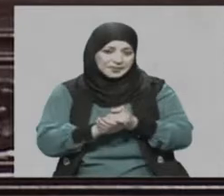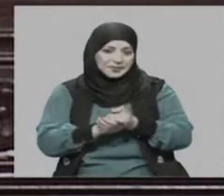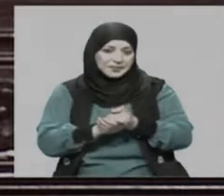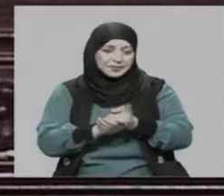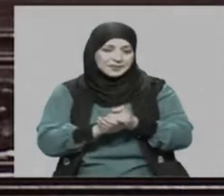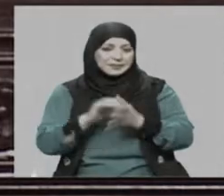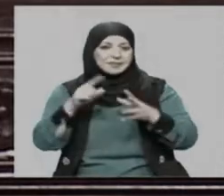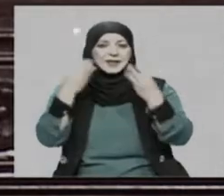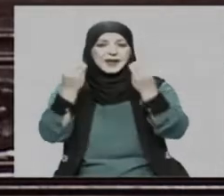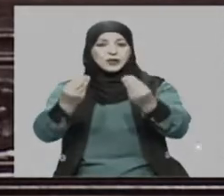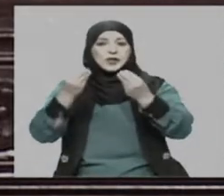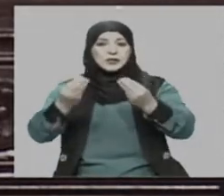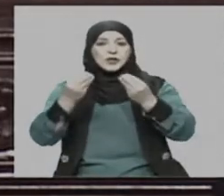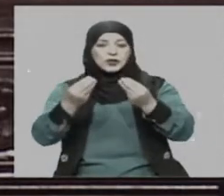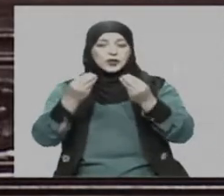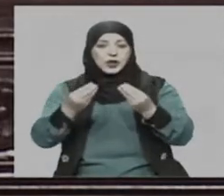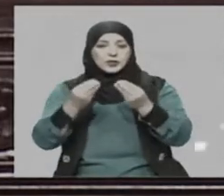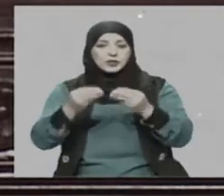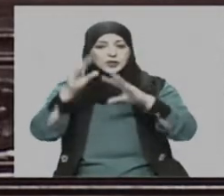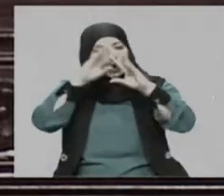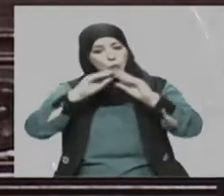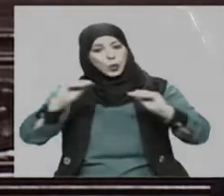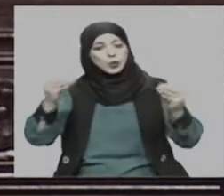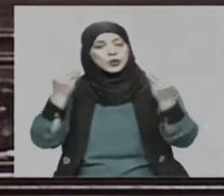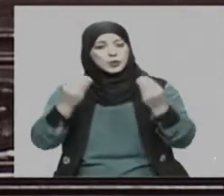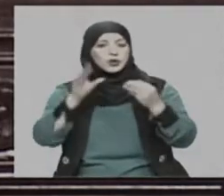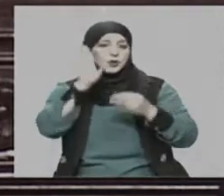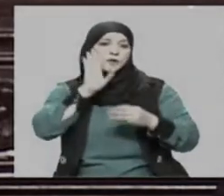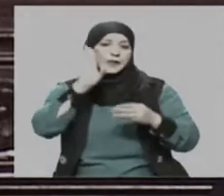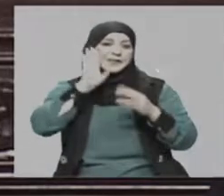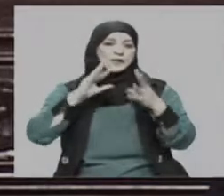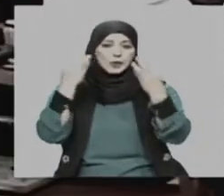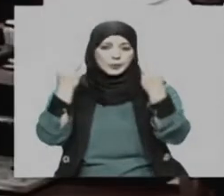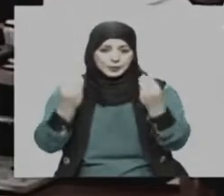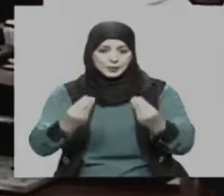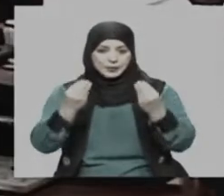شاي هدوء الرجال، هدوء